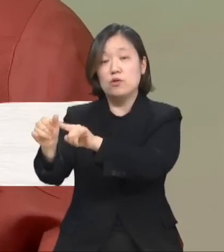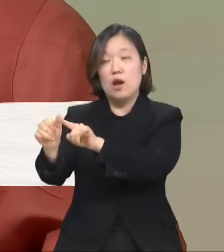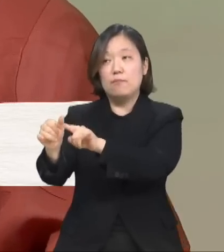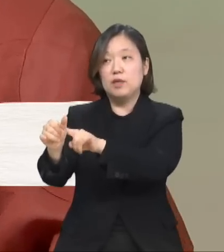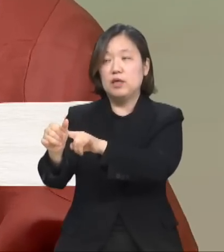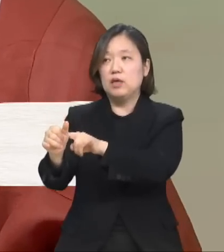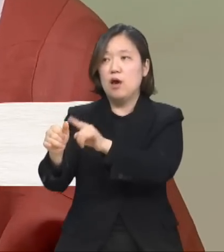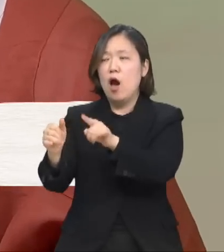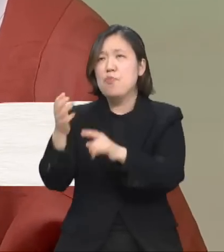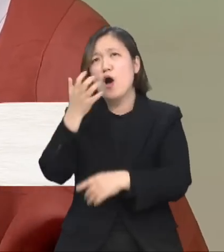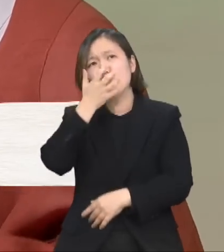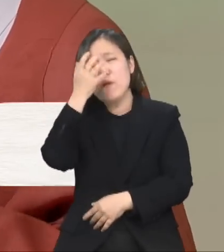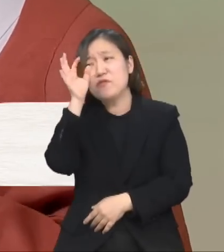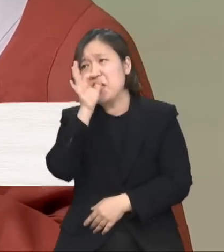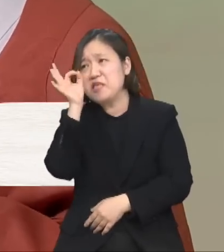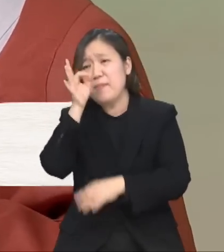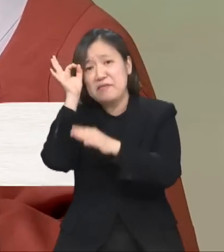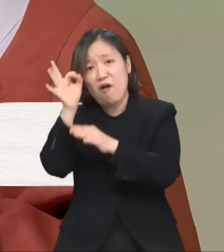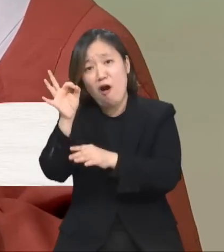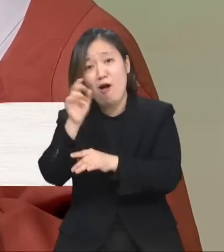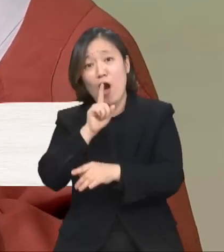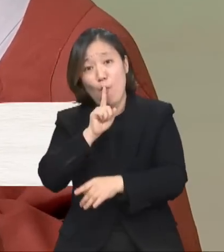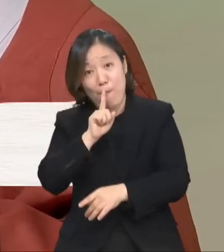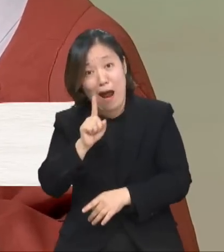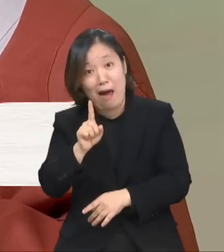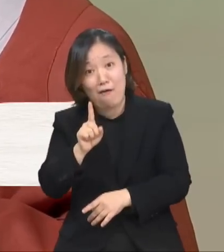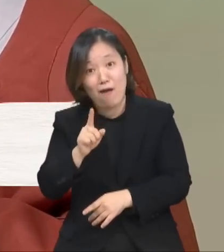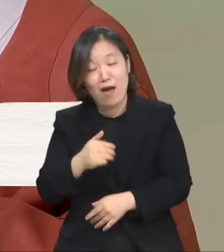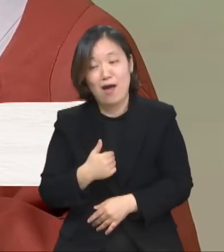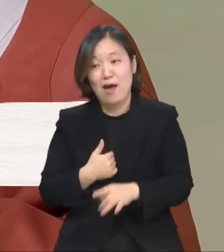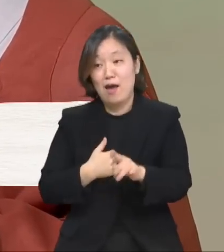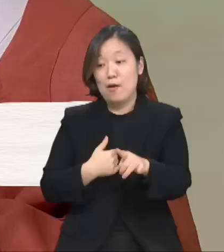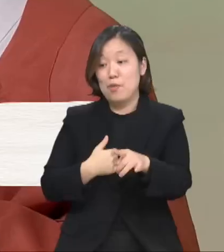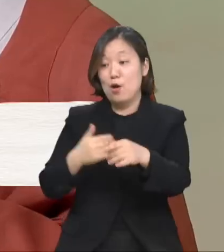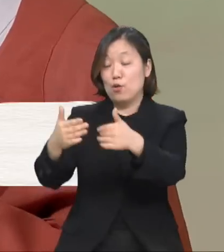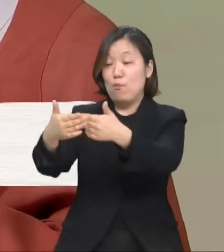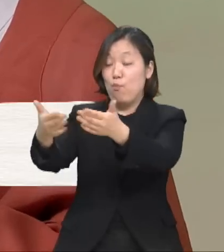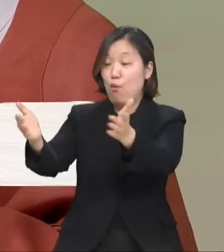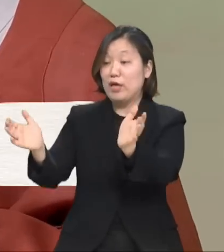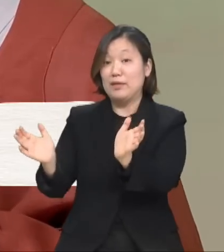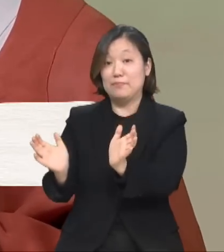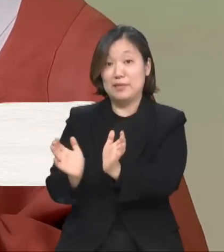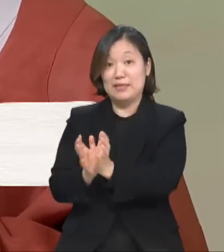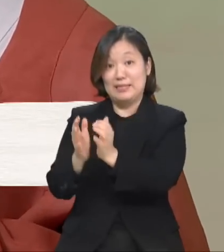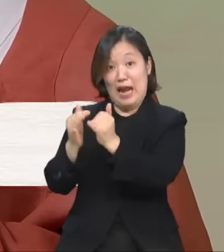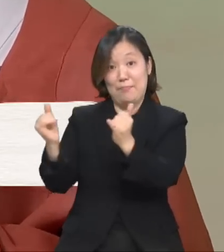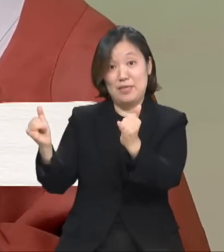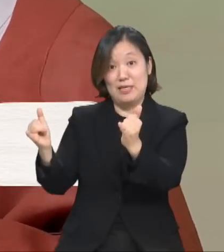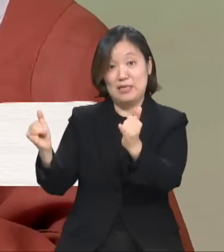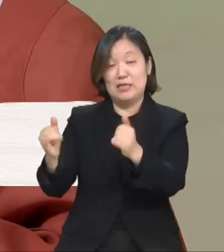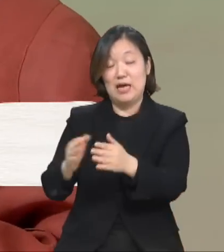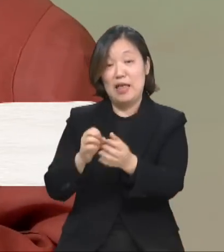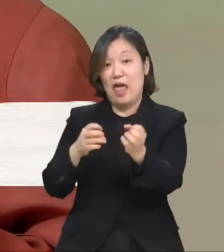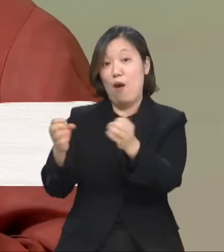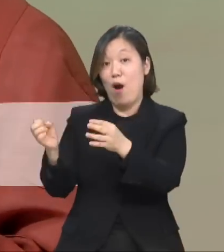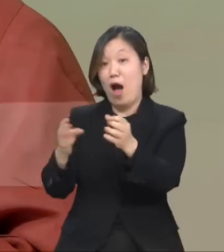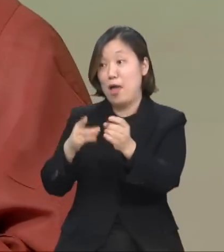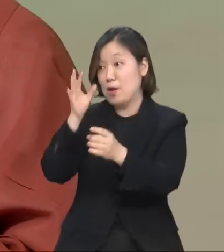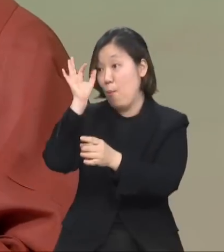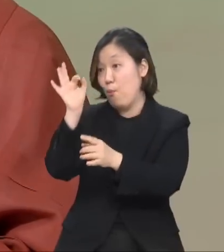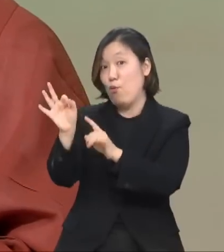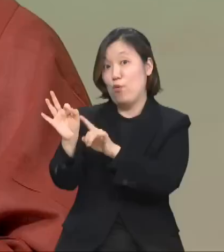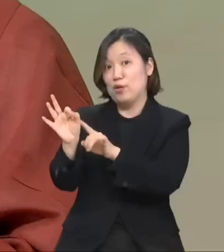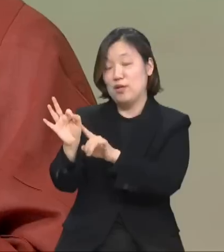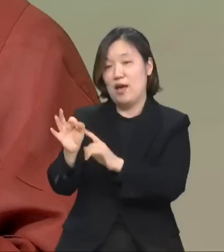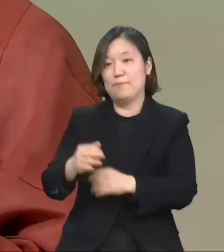뭐야 하니까요 불자님이 그 아까 전에 그 전날에 이렇게